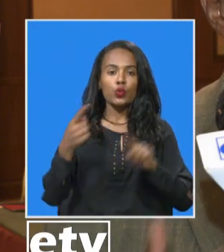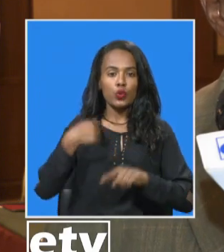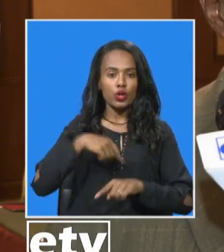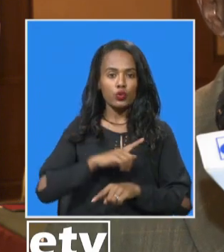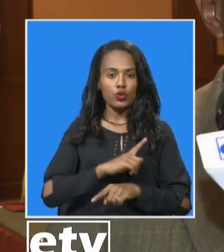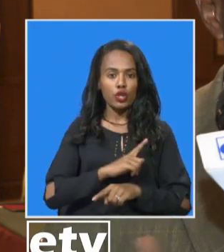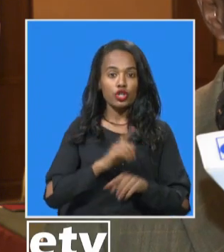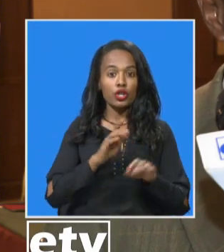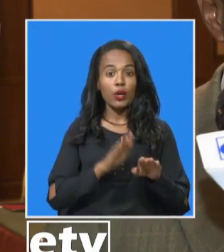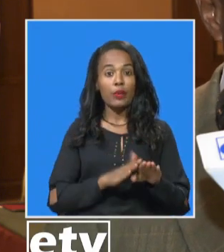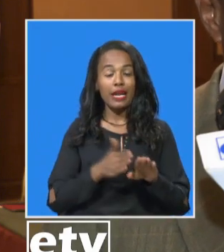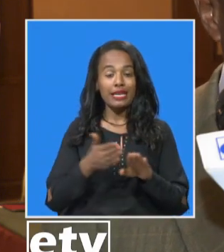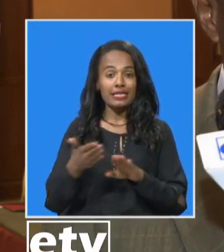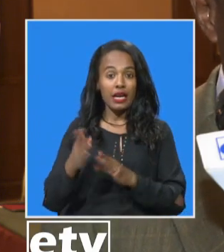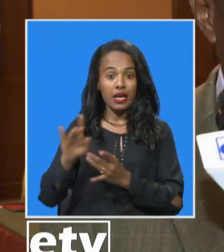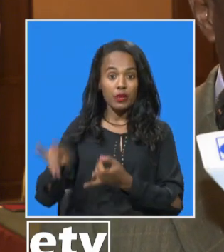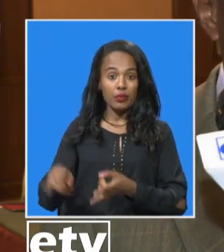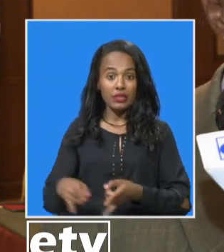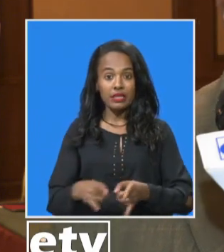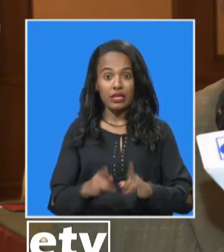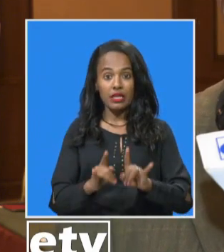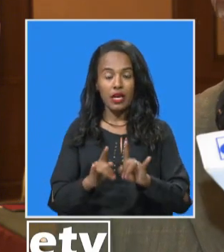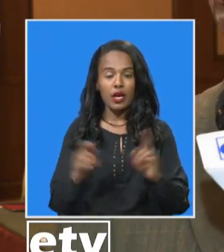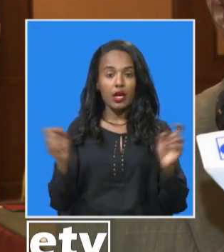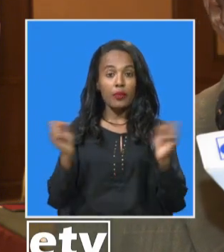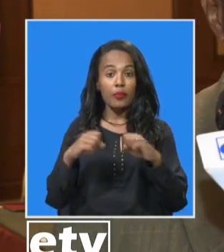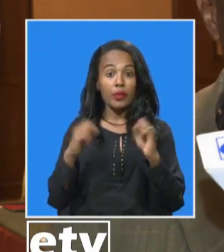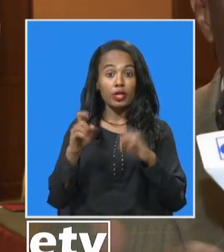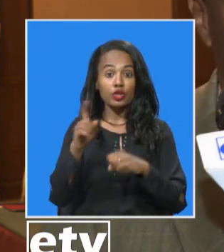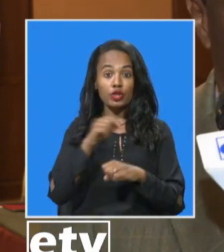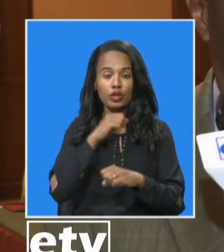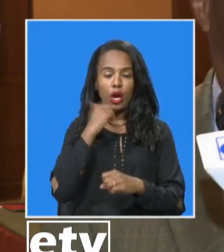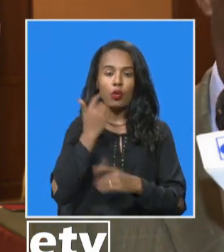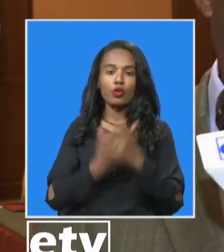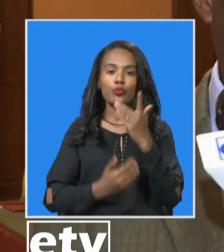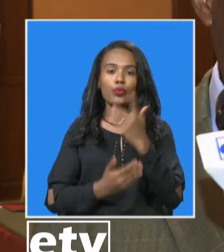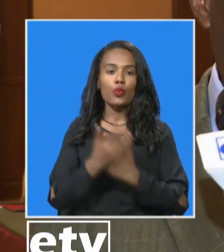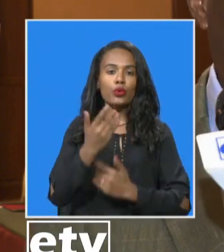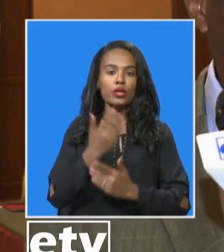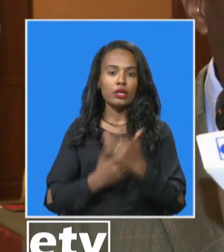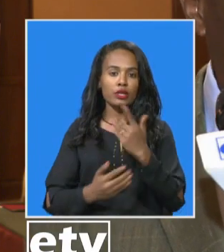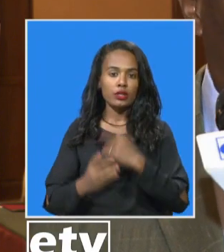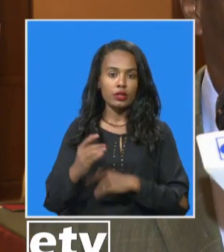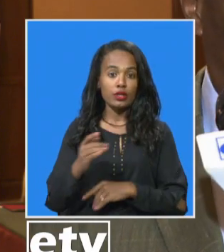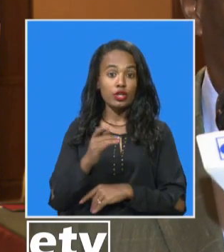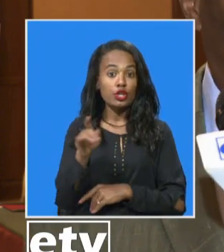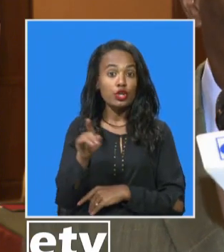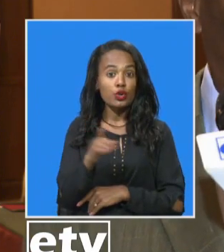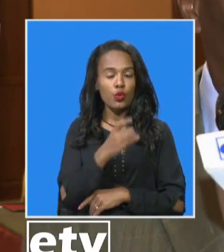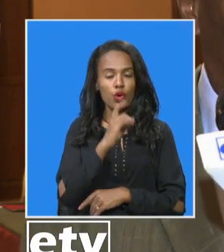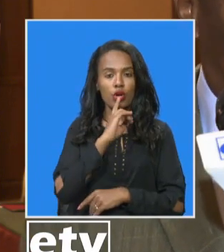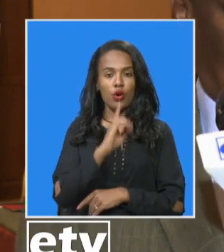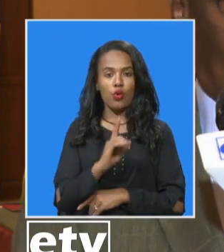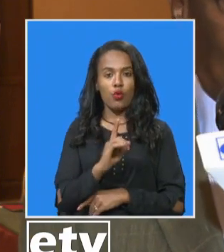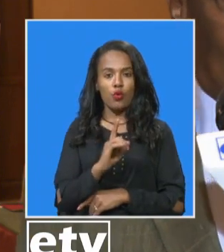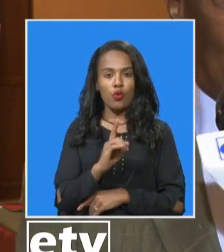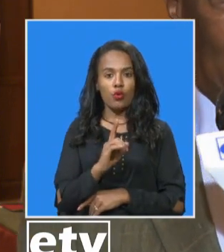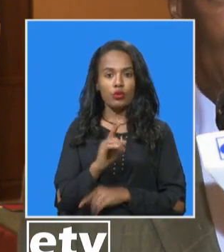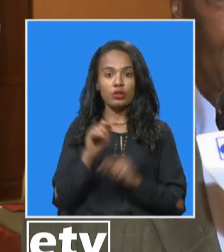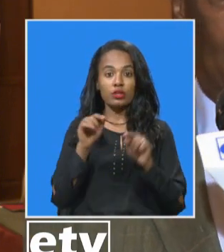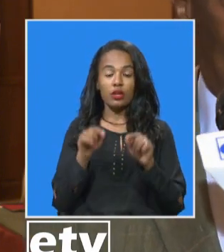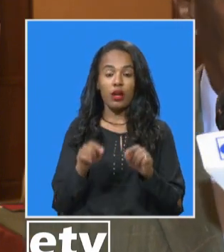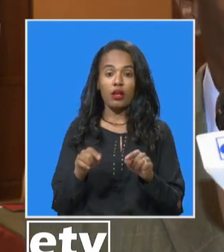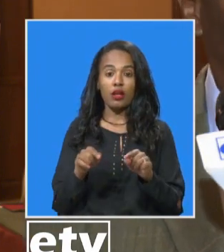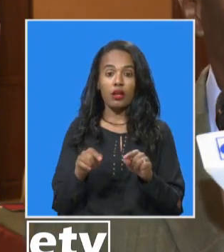ልዩነቶቻችንን የምናስተናግድበት ዘዴ በግጭት ሳይሆን በውይይት እንዲሆን ነው እንግዲህ